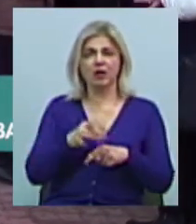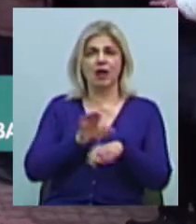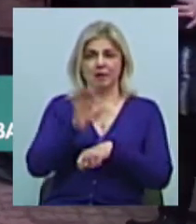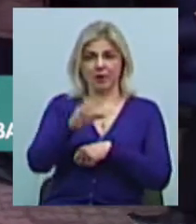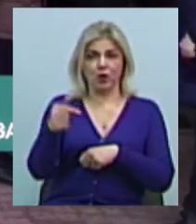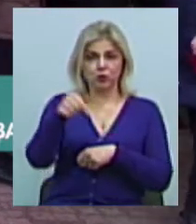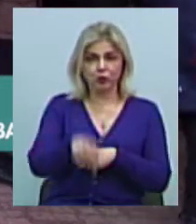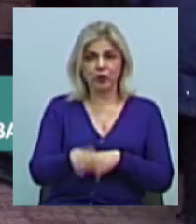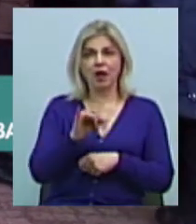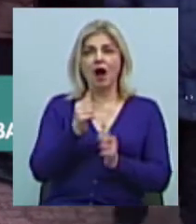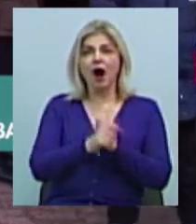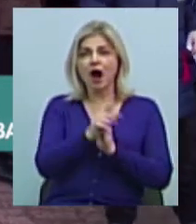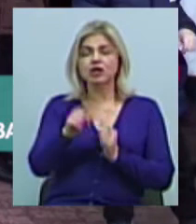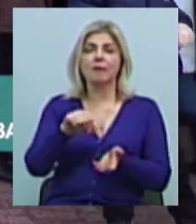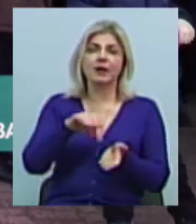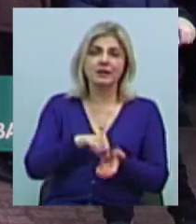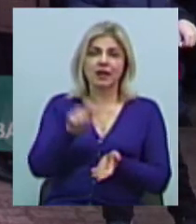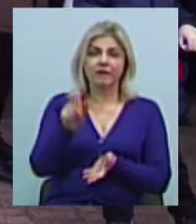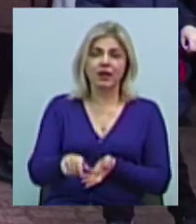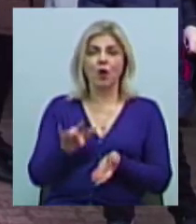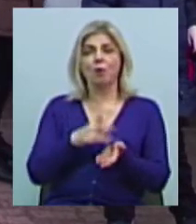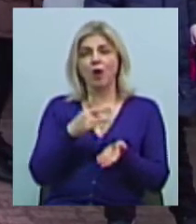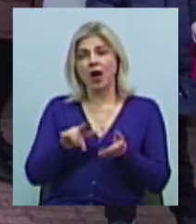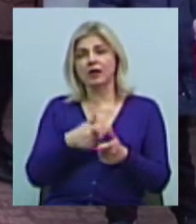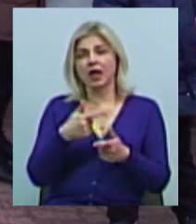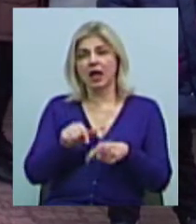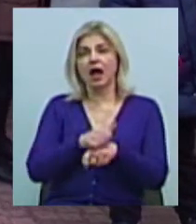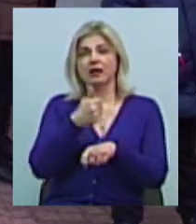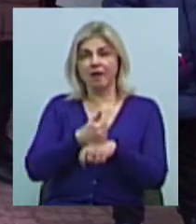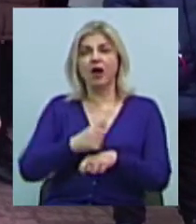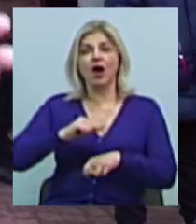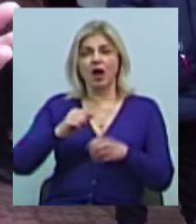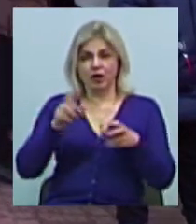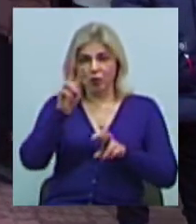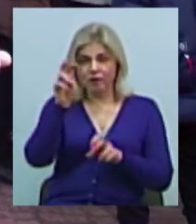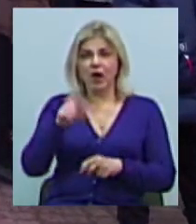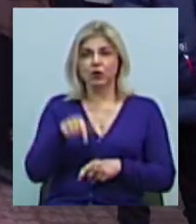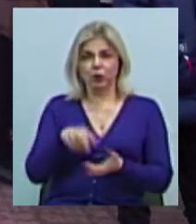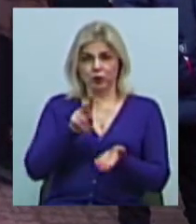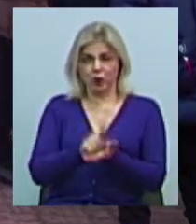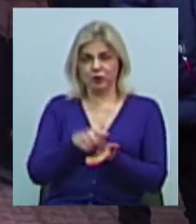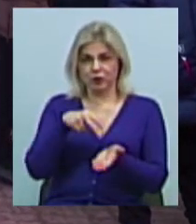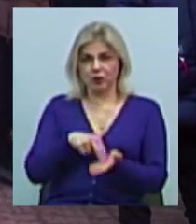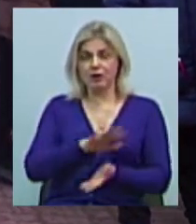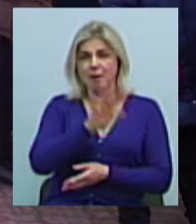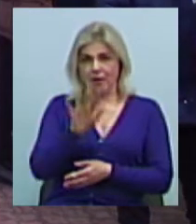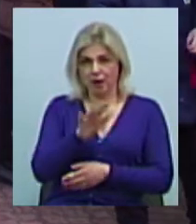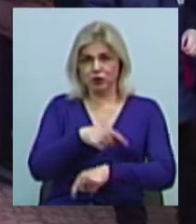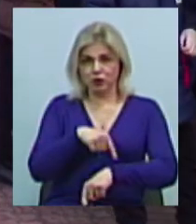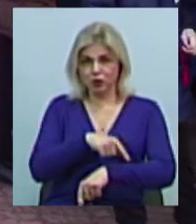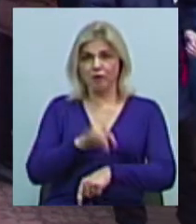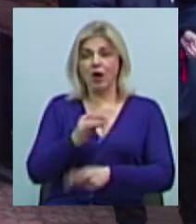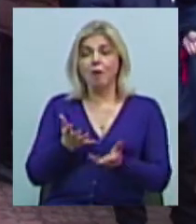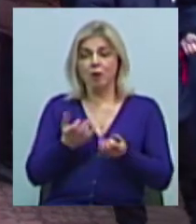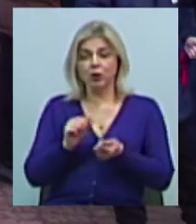кожен представник, бухгалтер чи голова якогось товариства тут повинен стояти 5-6 годин в черзі, щоб взяти ось цей папірець і